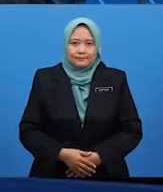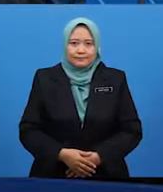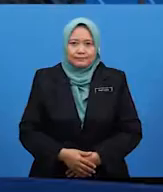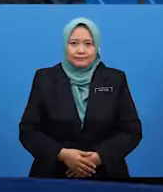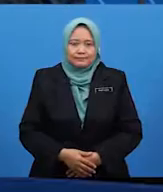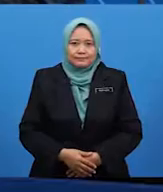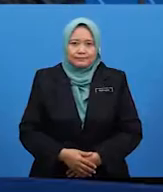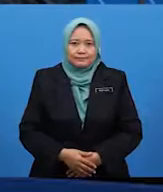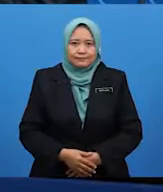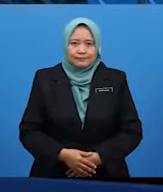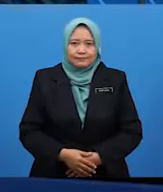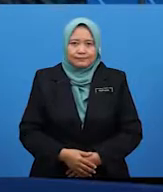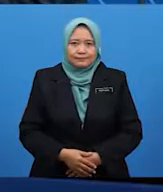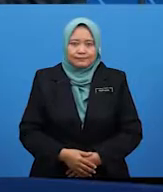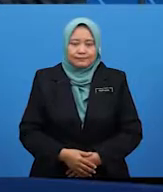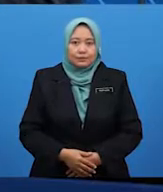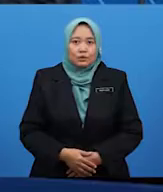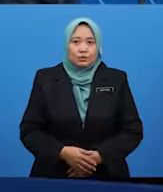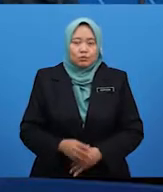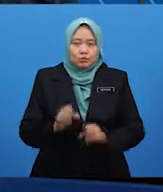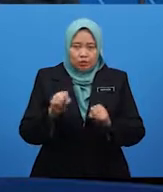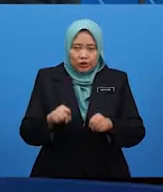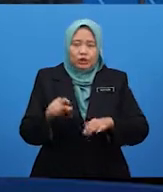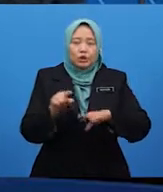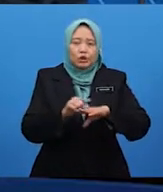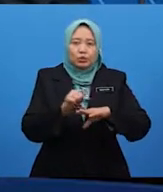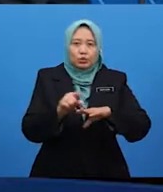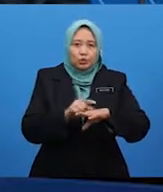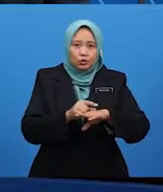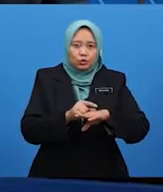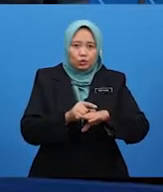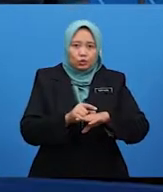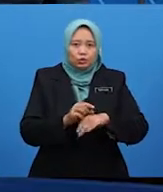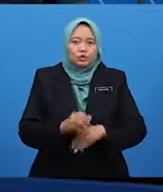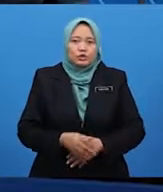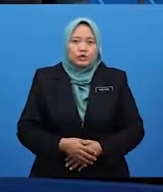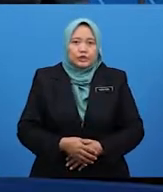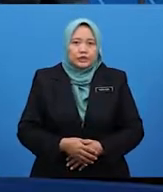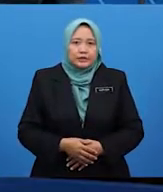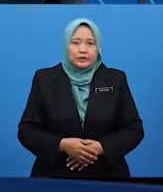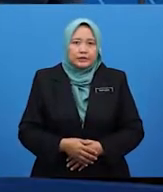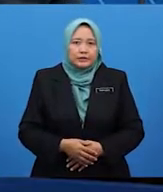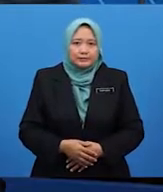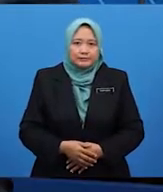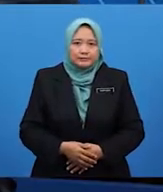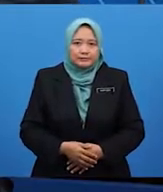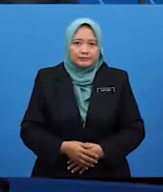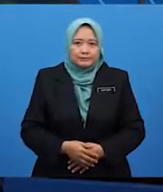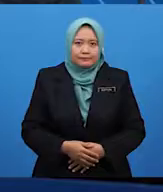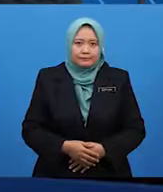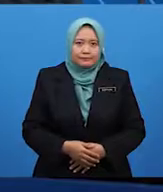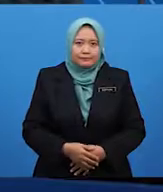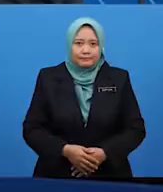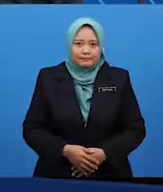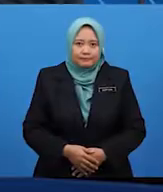belajar cetakan timbulan ni menggunakan kentang, yang kita ukir-ukir, lepas tu kita letak warna, kita cap. Itu contoh